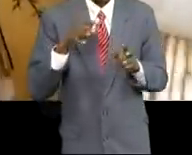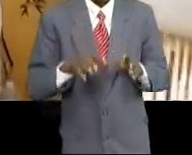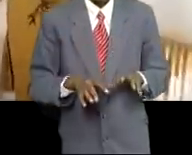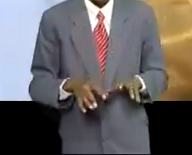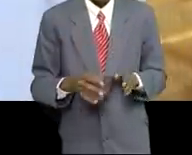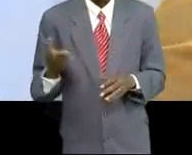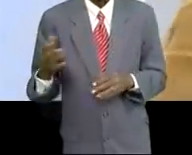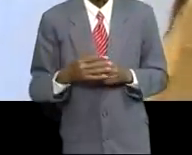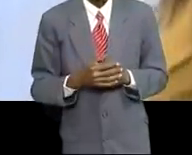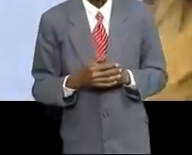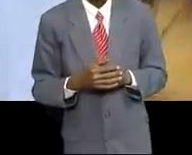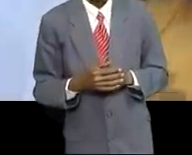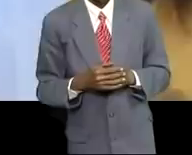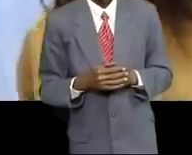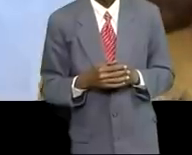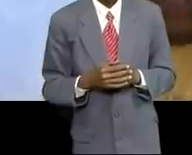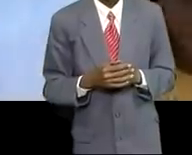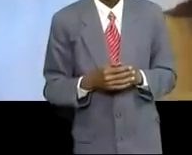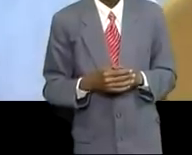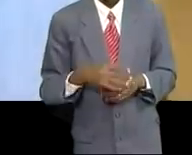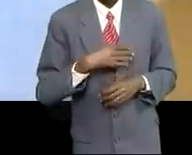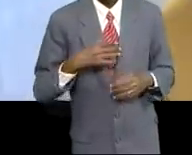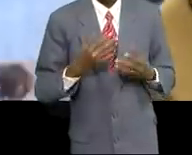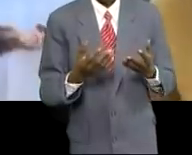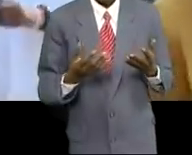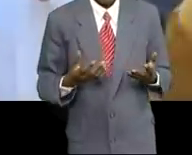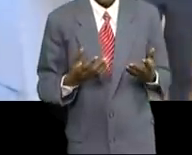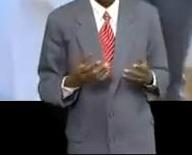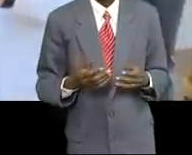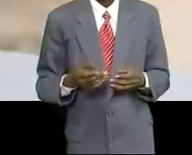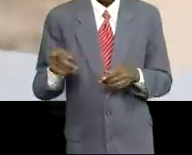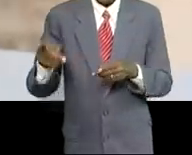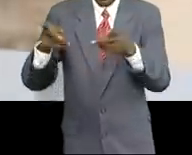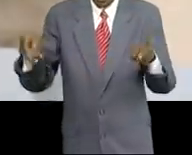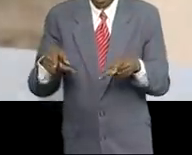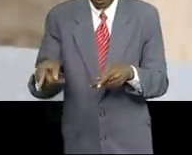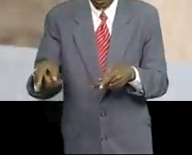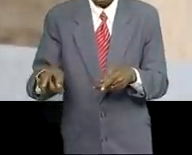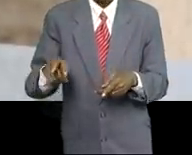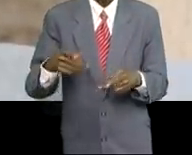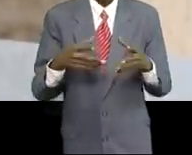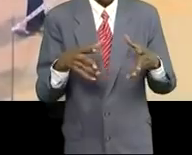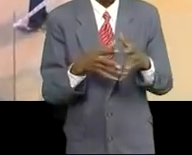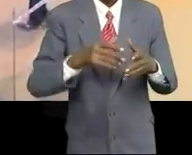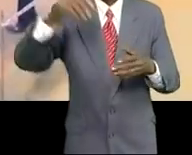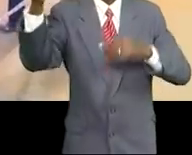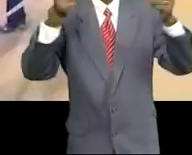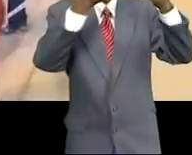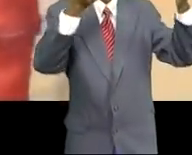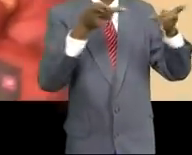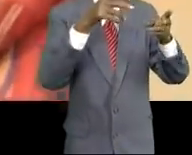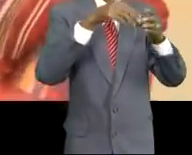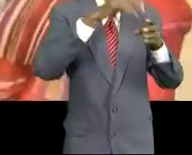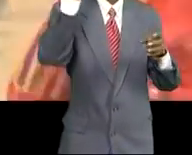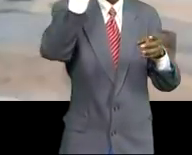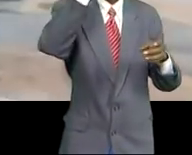est enrichi de nouvelles opportunités qui est la piscine olympique d'une capacité de refoulement de 60 mètres de longueur, 25 mètres